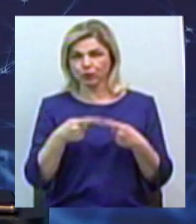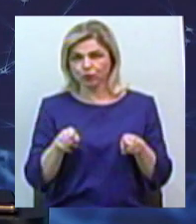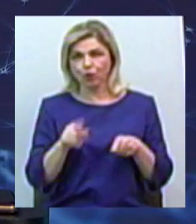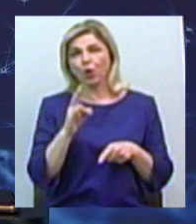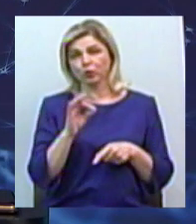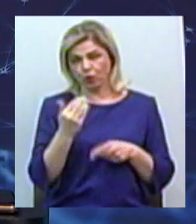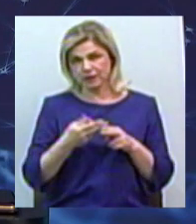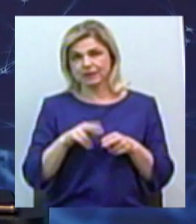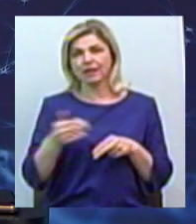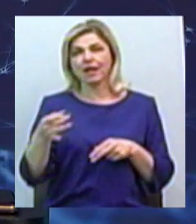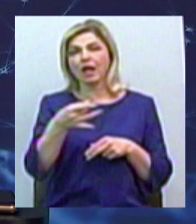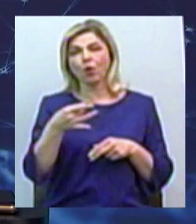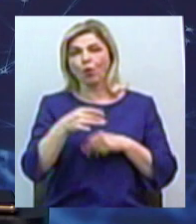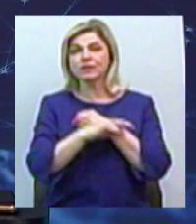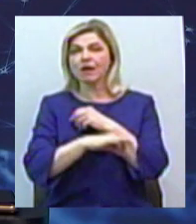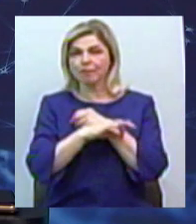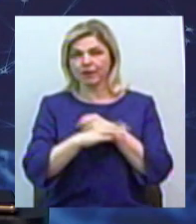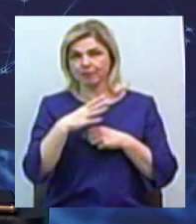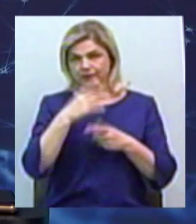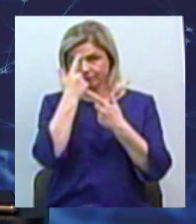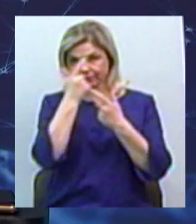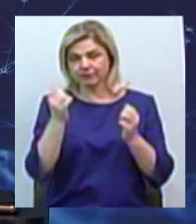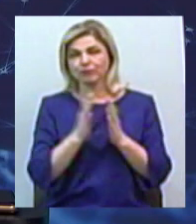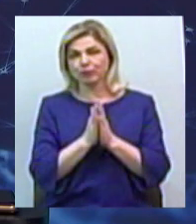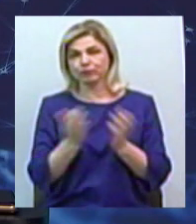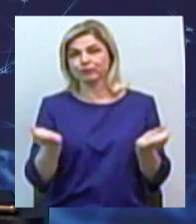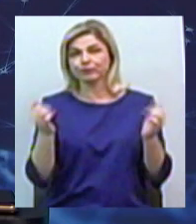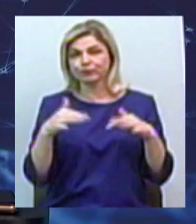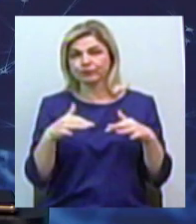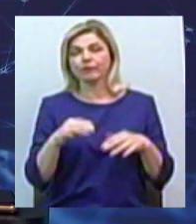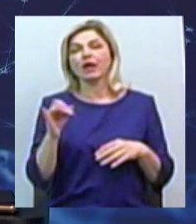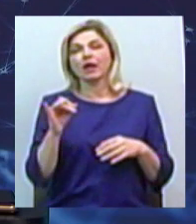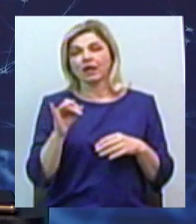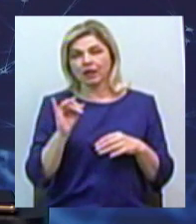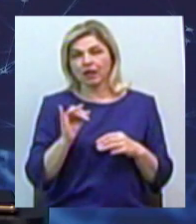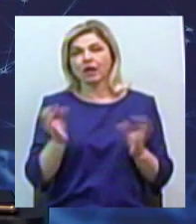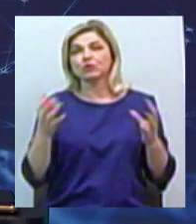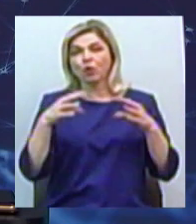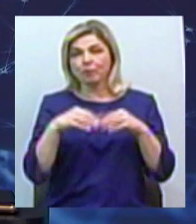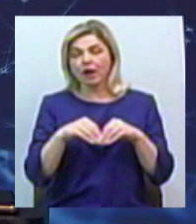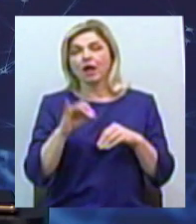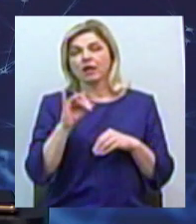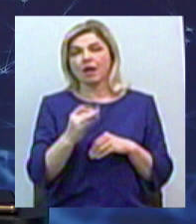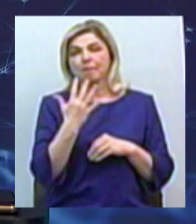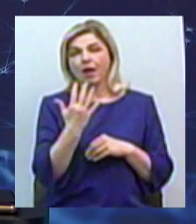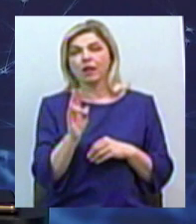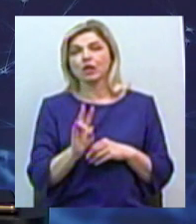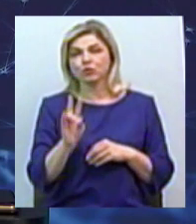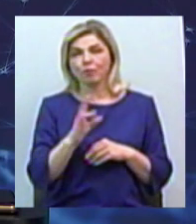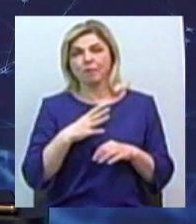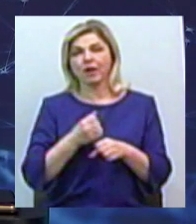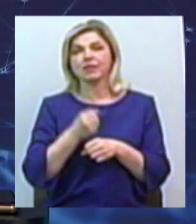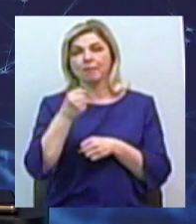регіону. Відповідно, це в листопаді місяці, от вони тільки утворилися, і 5 листопада вони вже направили